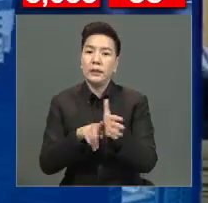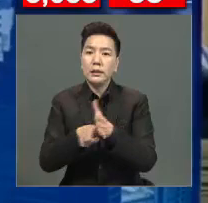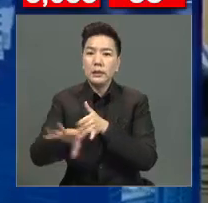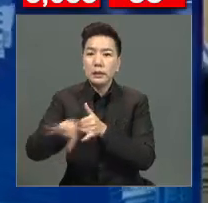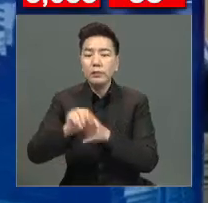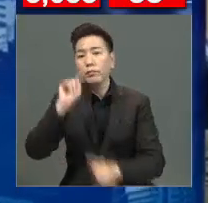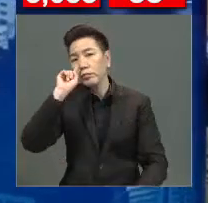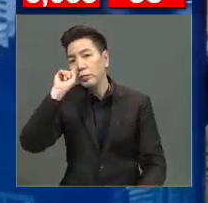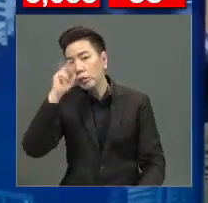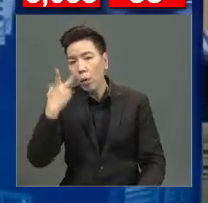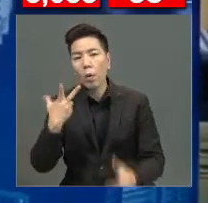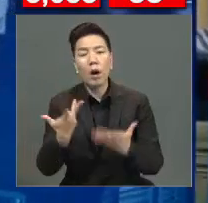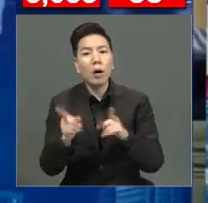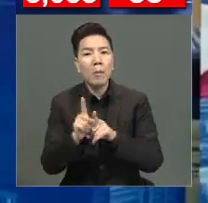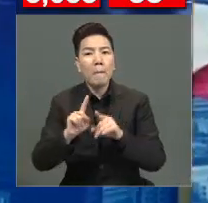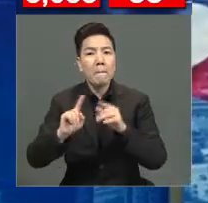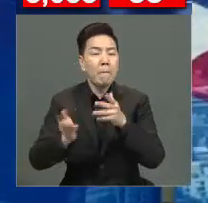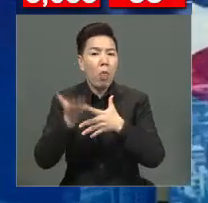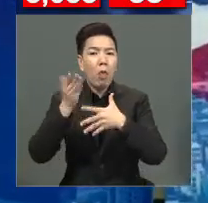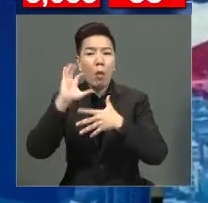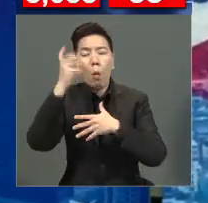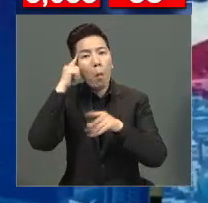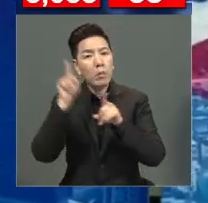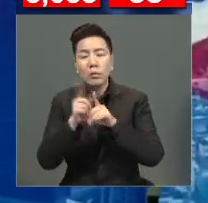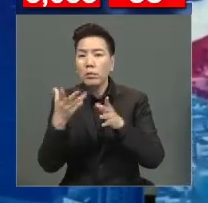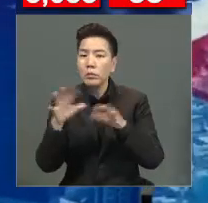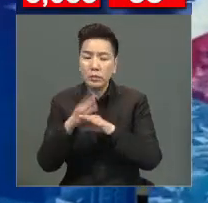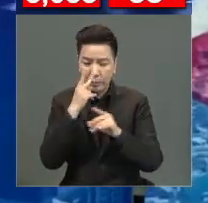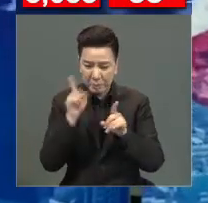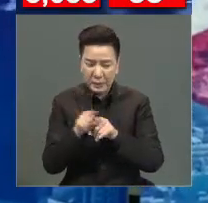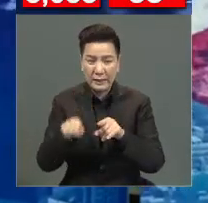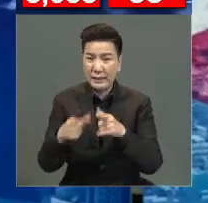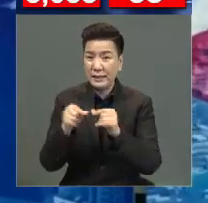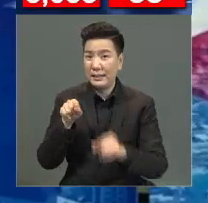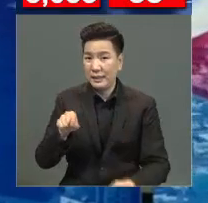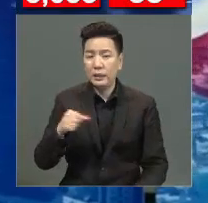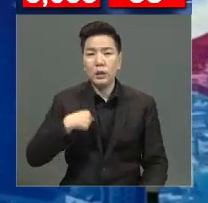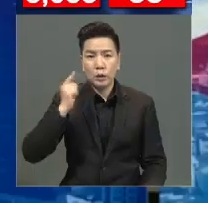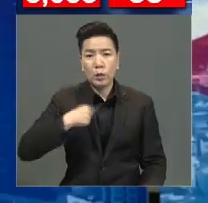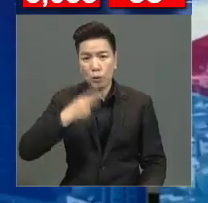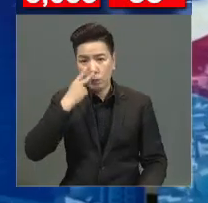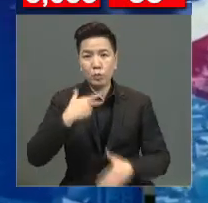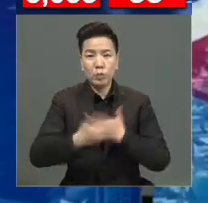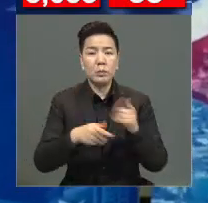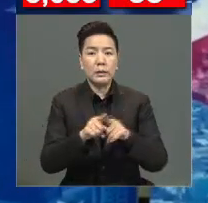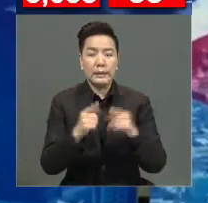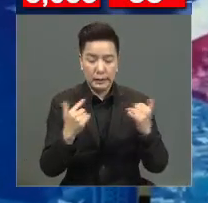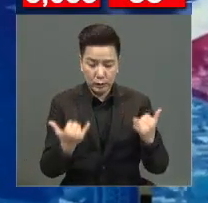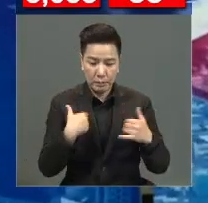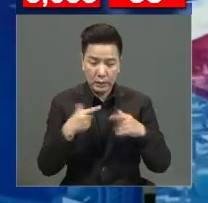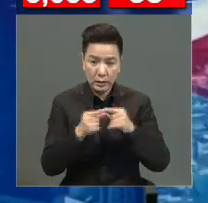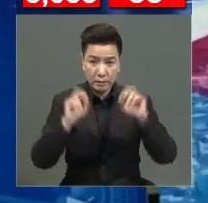ควิดมากในระดับต้นๆของโลกเช่นเดียวกันนั่นสิ่งนี้เป็นสิ่งที่เราต้องรับพิจารณาครับวันนี้ก็มีหล